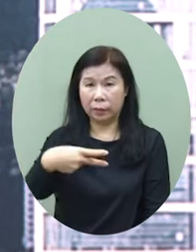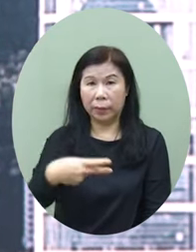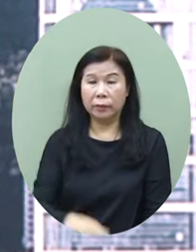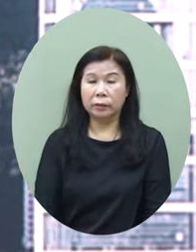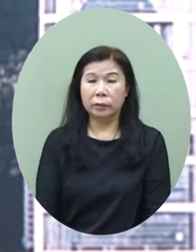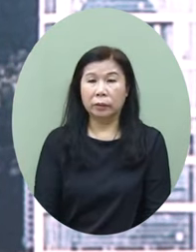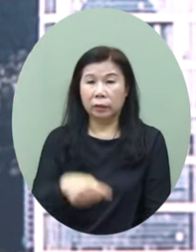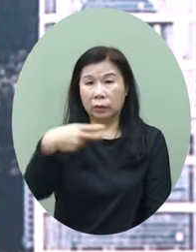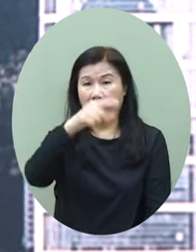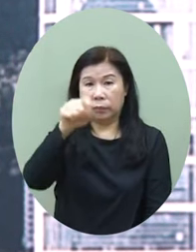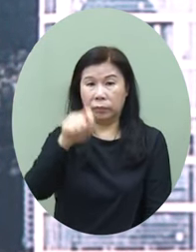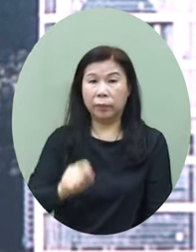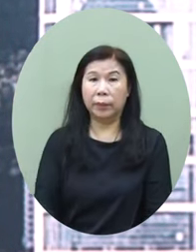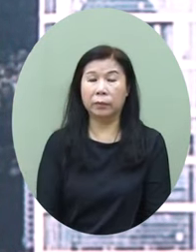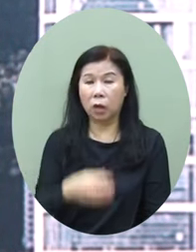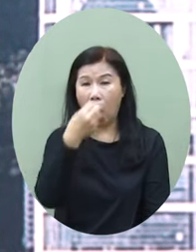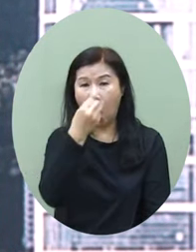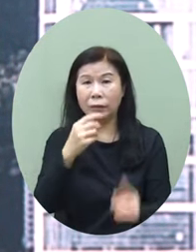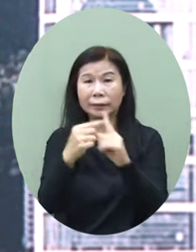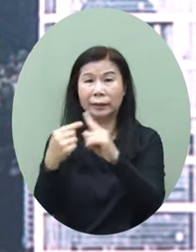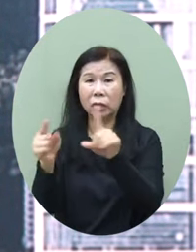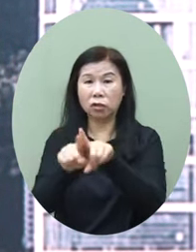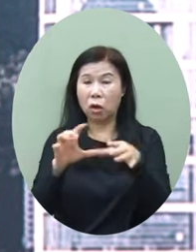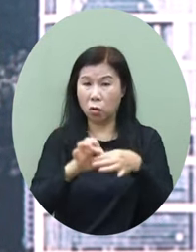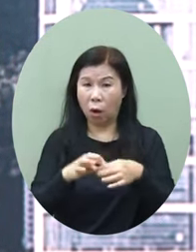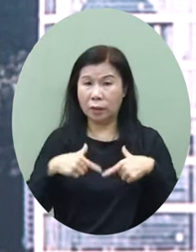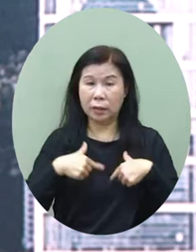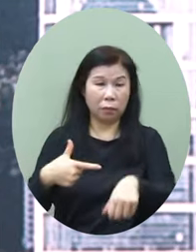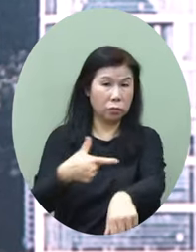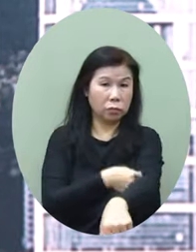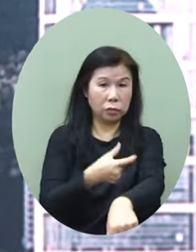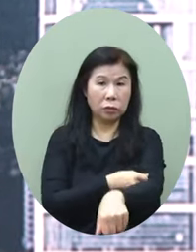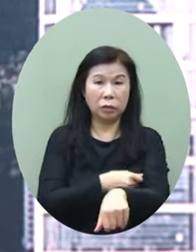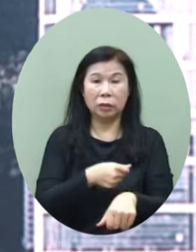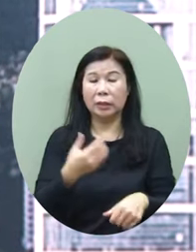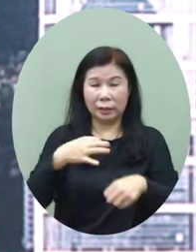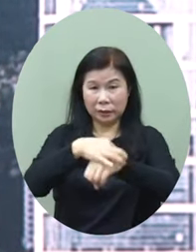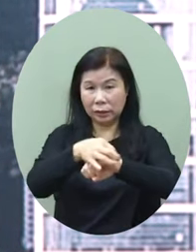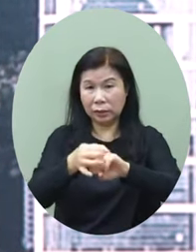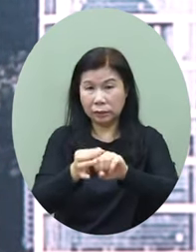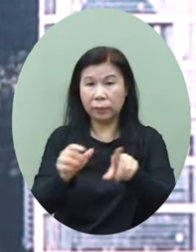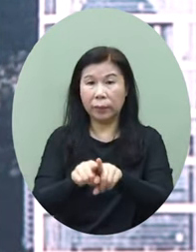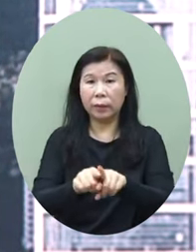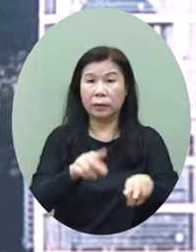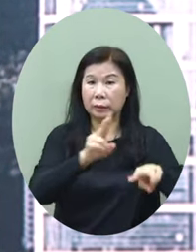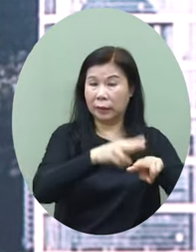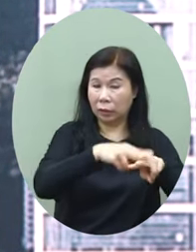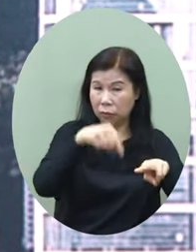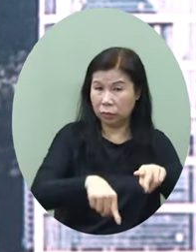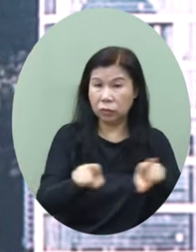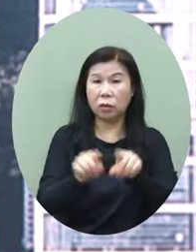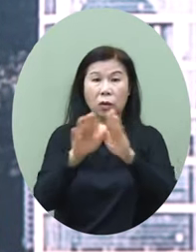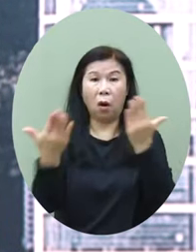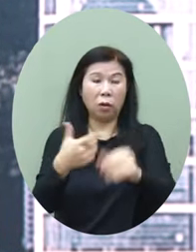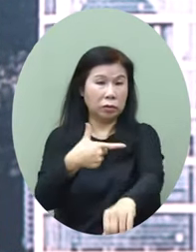第二個問題現在香港市民都很關心疫苗接種因為看到各個地方我們國家內地都開始